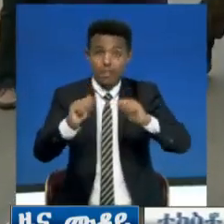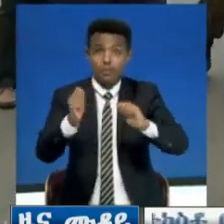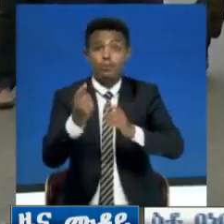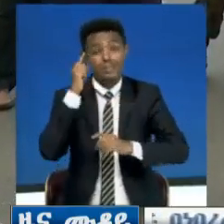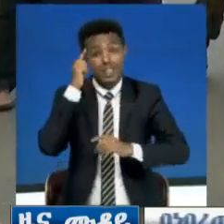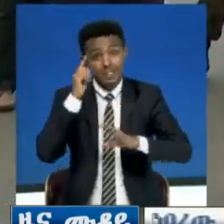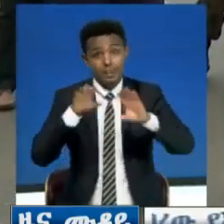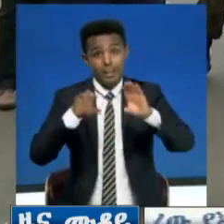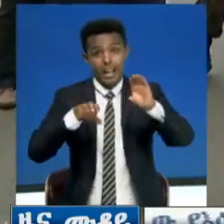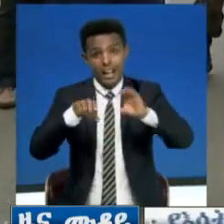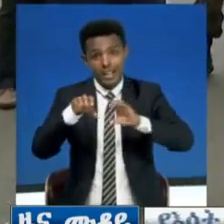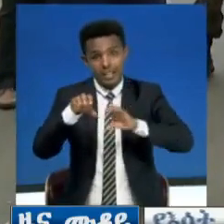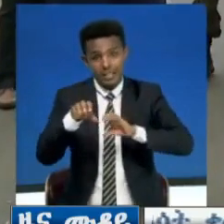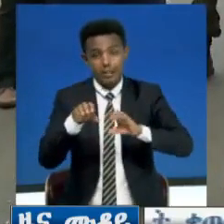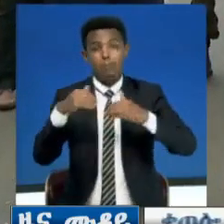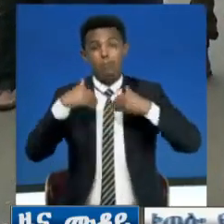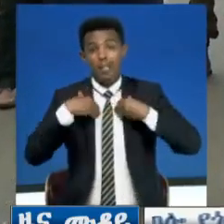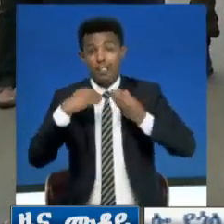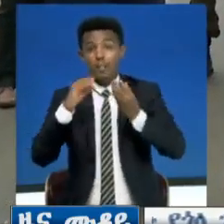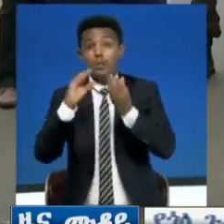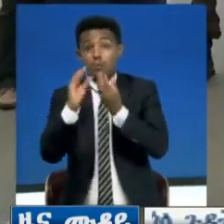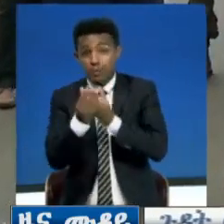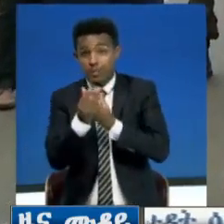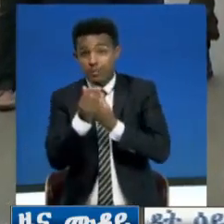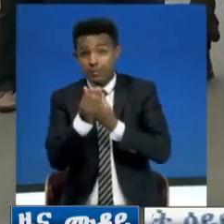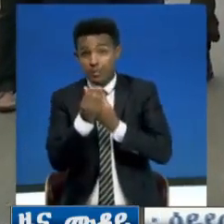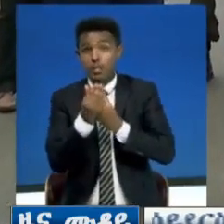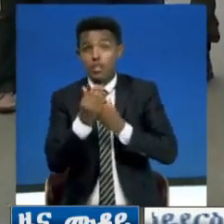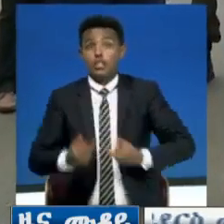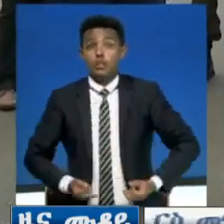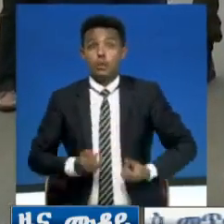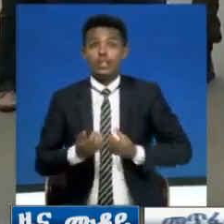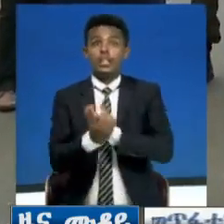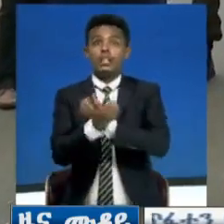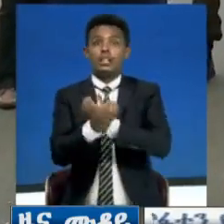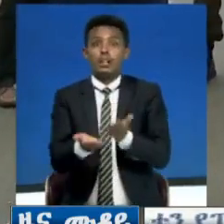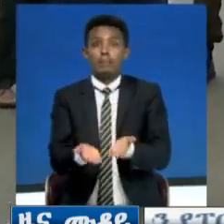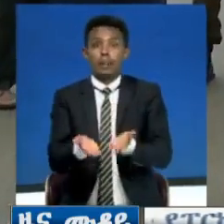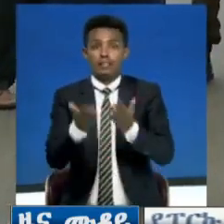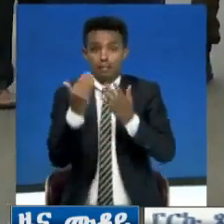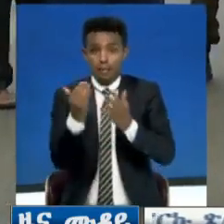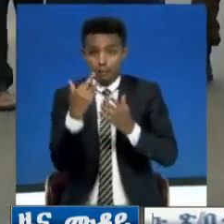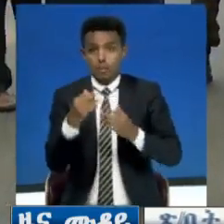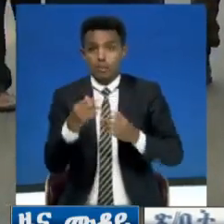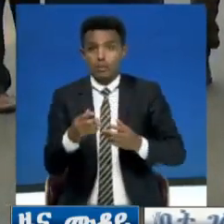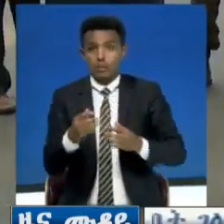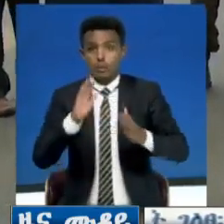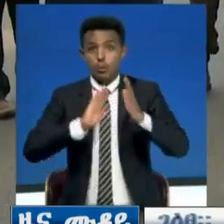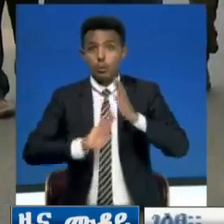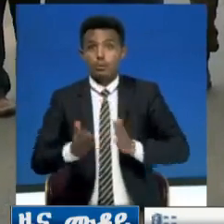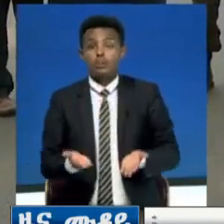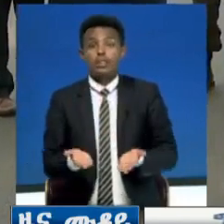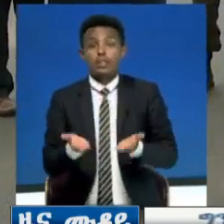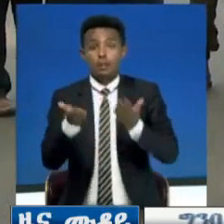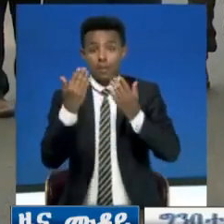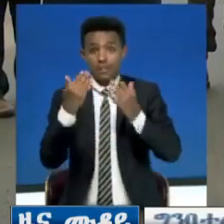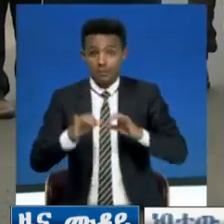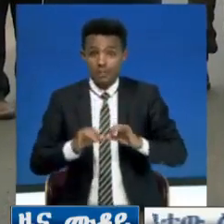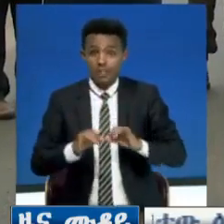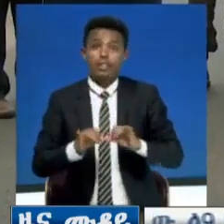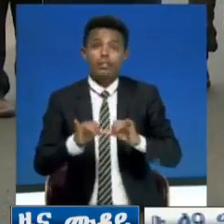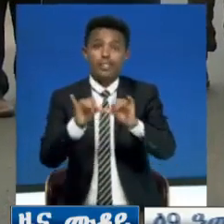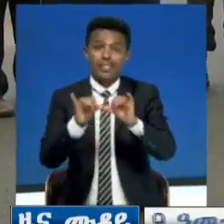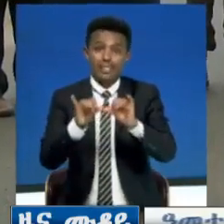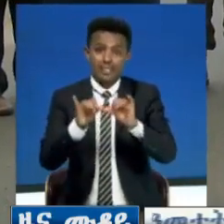አድርገን ባለን ነገር ግን ህይወት ለመታደግ ህዝብ ለመታደግ ትውልድ ለመታደግ እና ትውልድ ለማስቀጠል